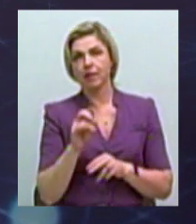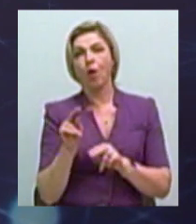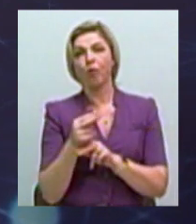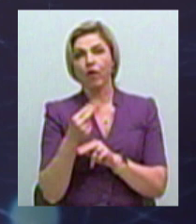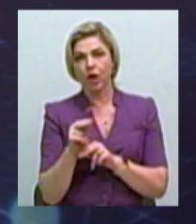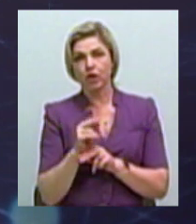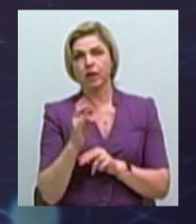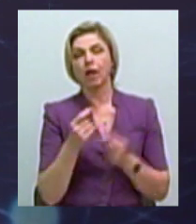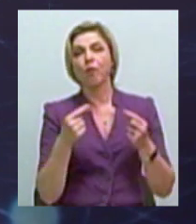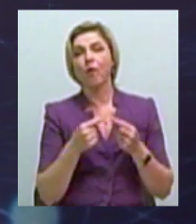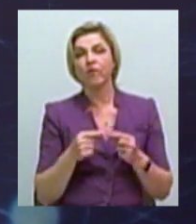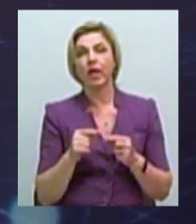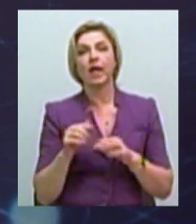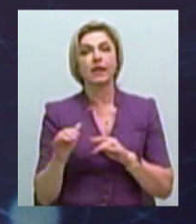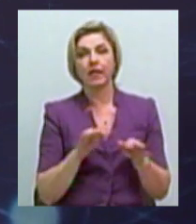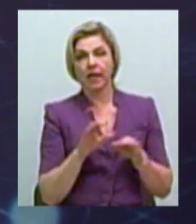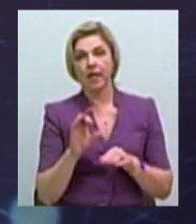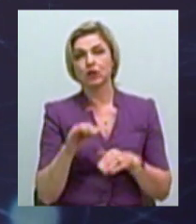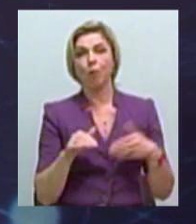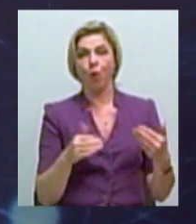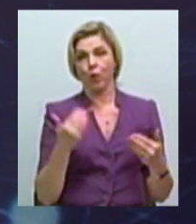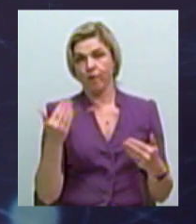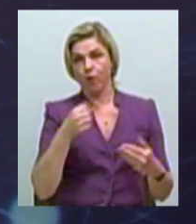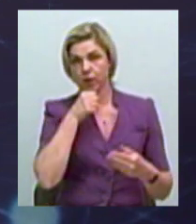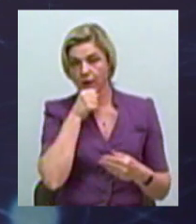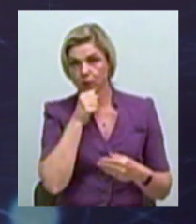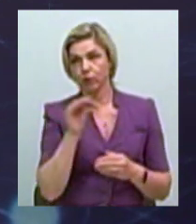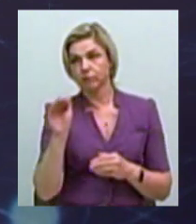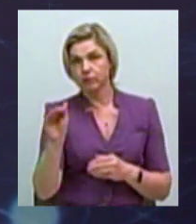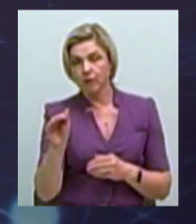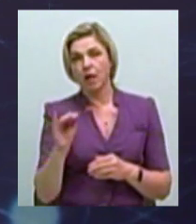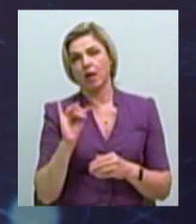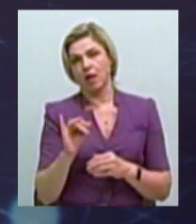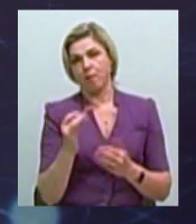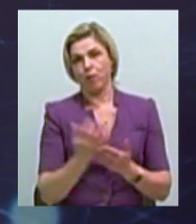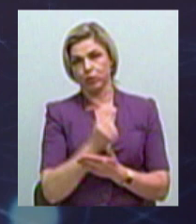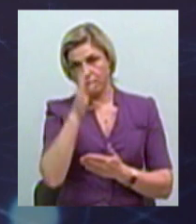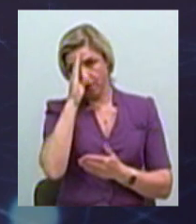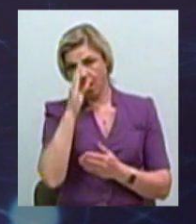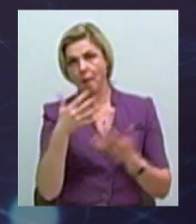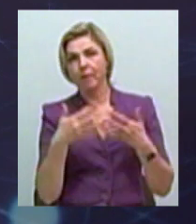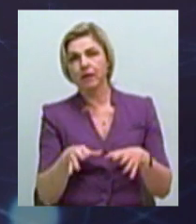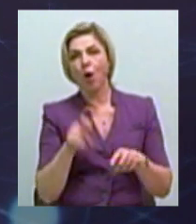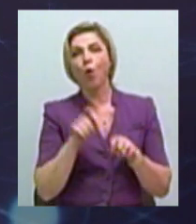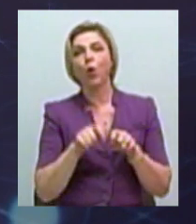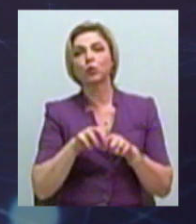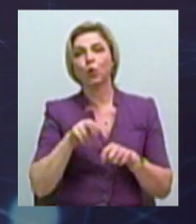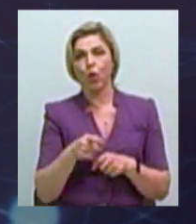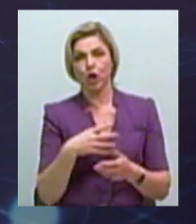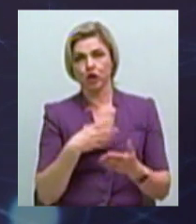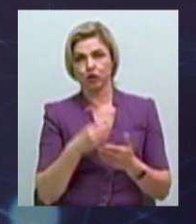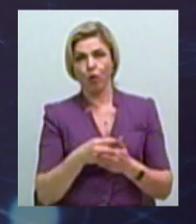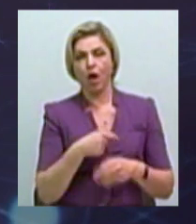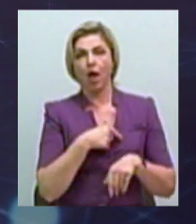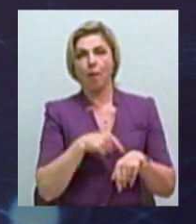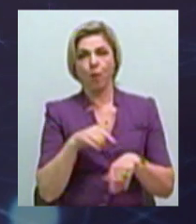зауваження, на відповідні дії з боку його дідуся, і тоді просто підліток втратив контроль над своєю емоційно-вольовою сферою і